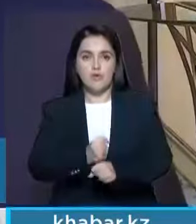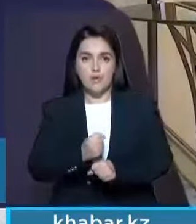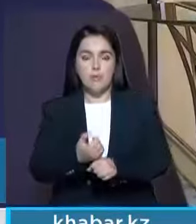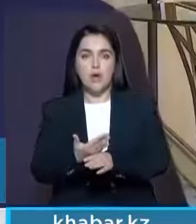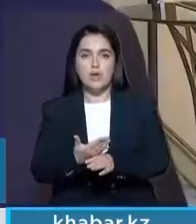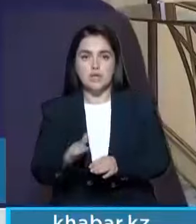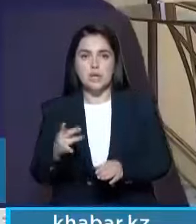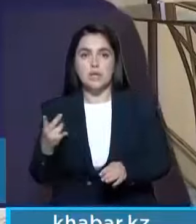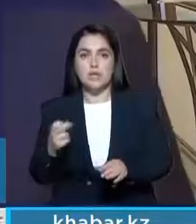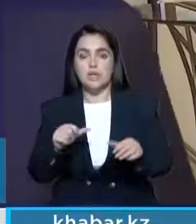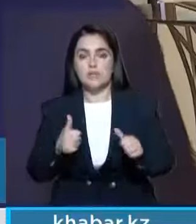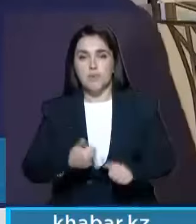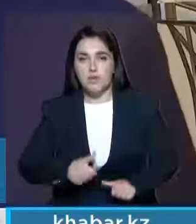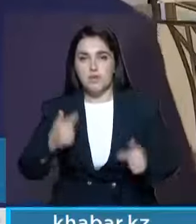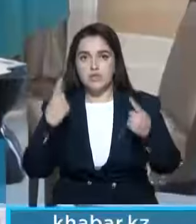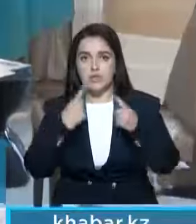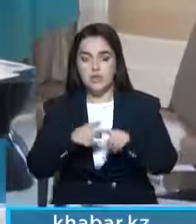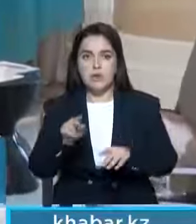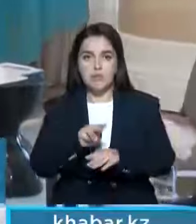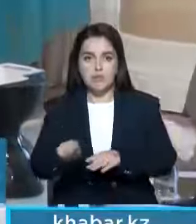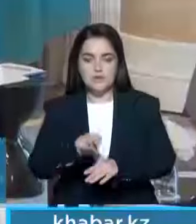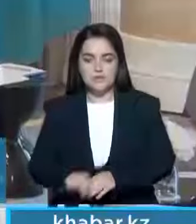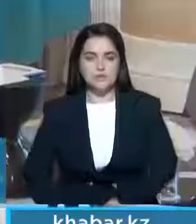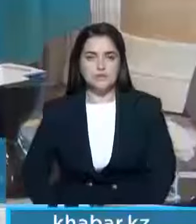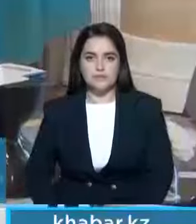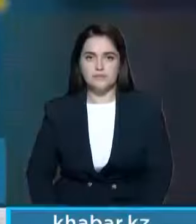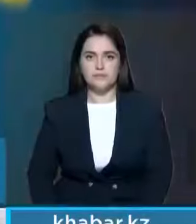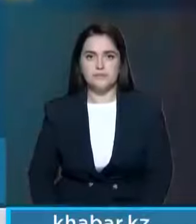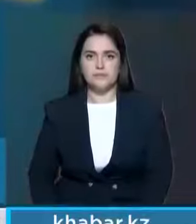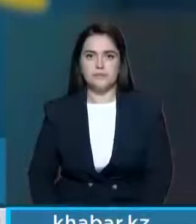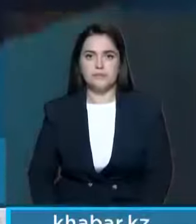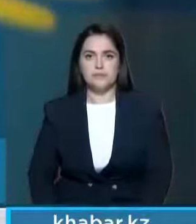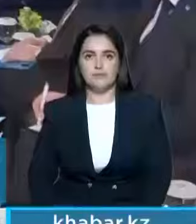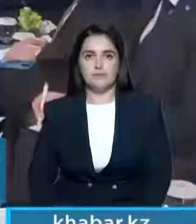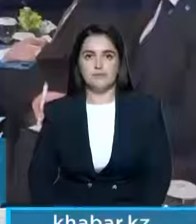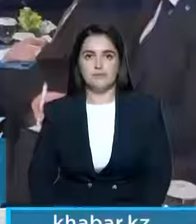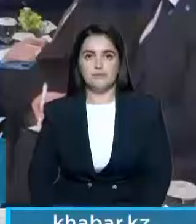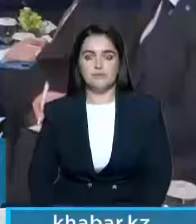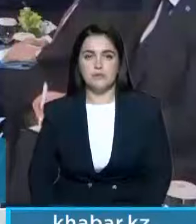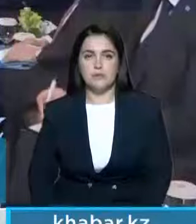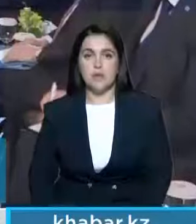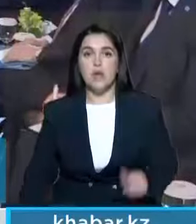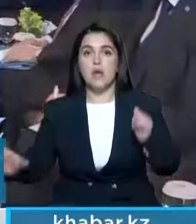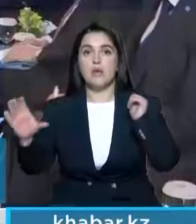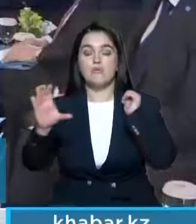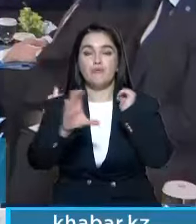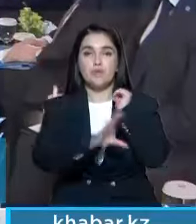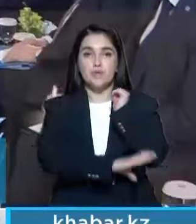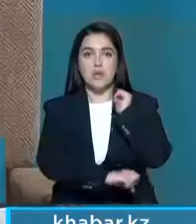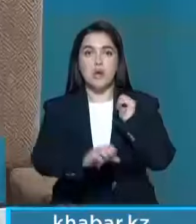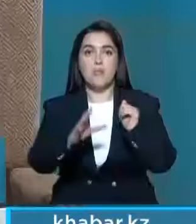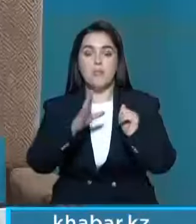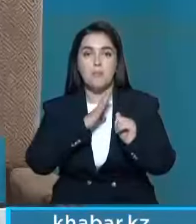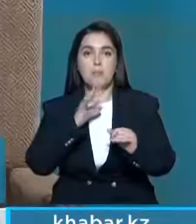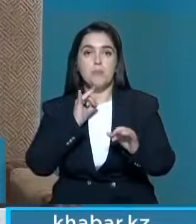отдельную национальную модель инженерного образования. И в завершении визита глава государства провел